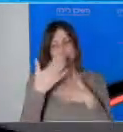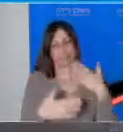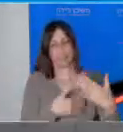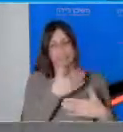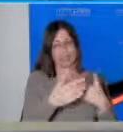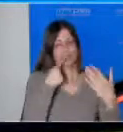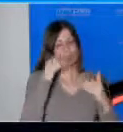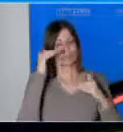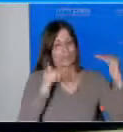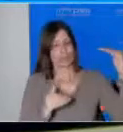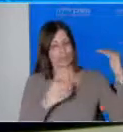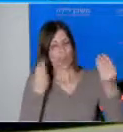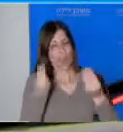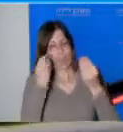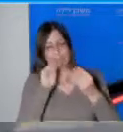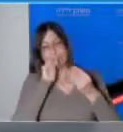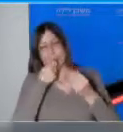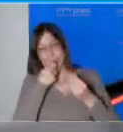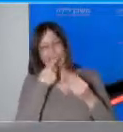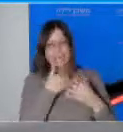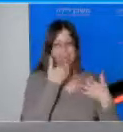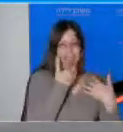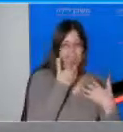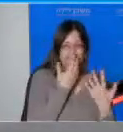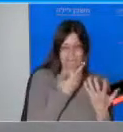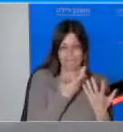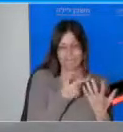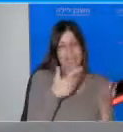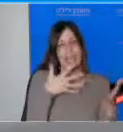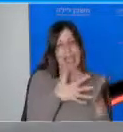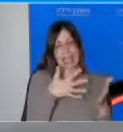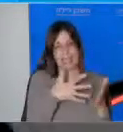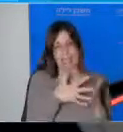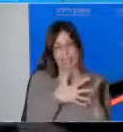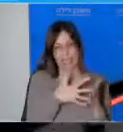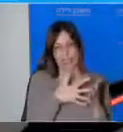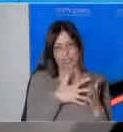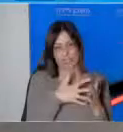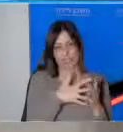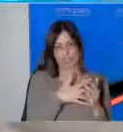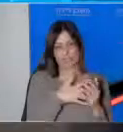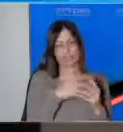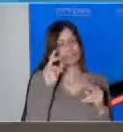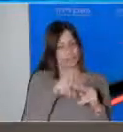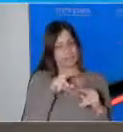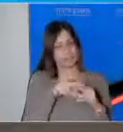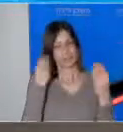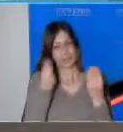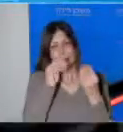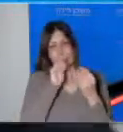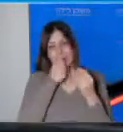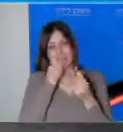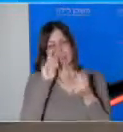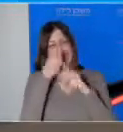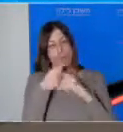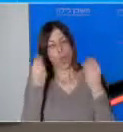מיני פערים בין חומרי המודיעין לבין הגרסות החקירתיות, חומרי מודיעין הפכו להיות